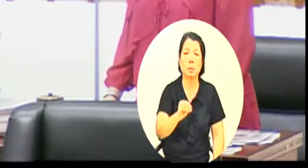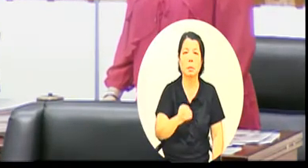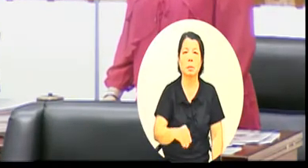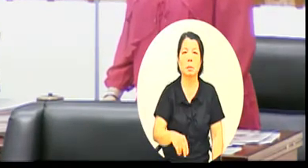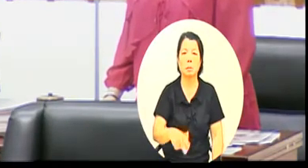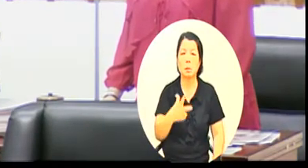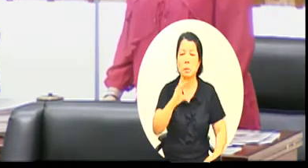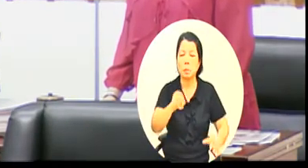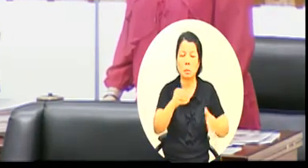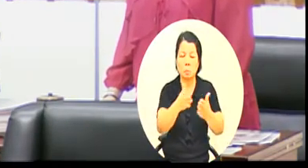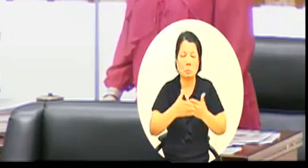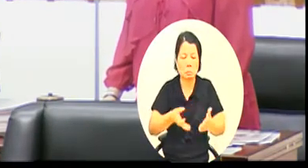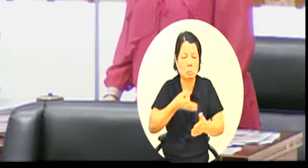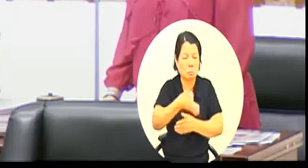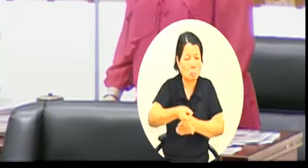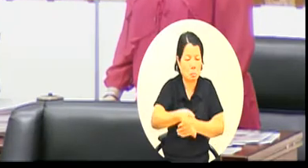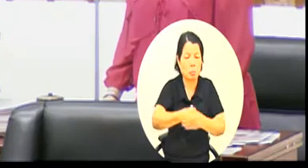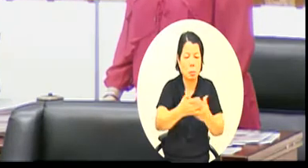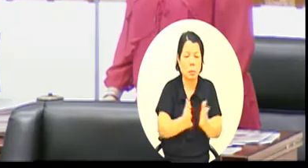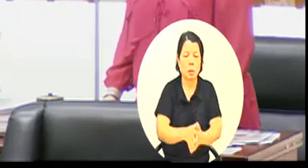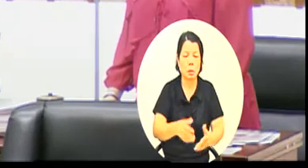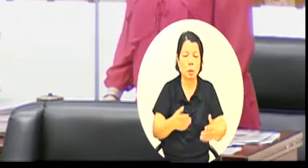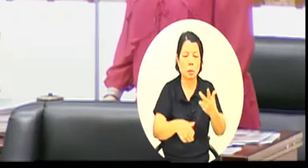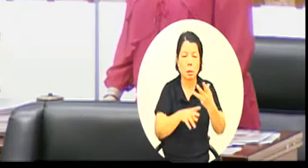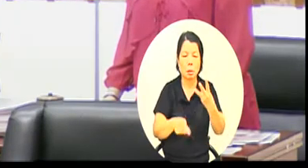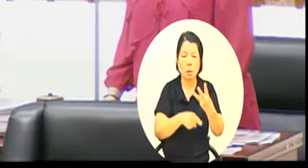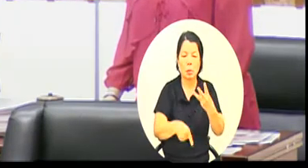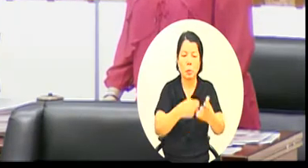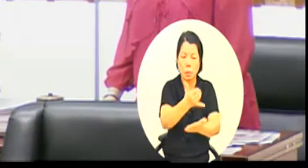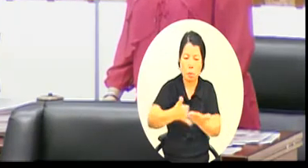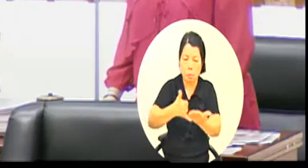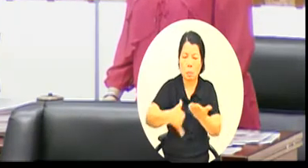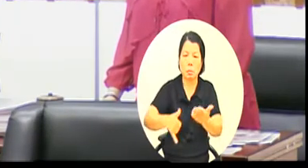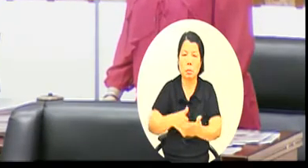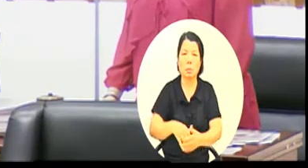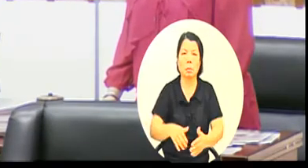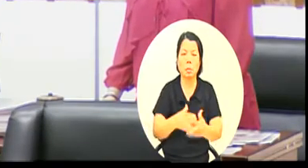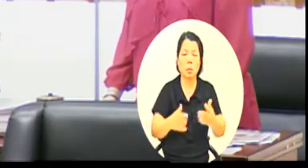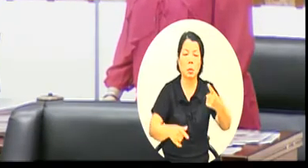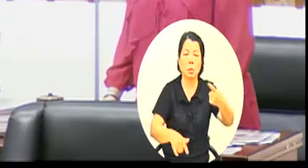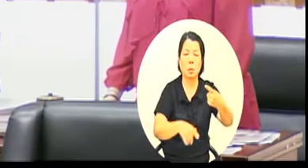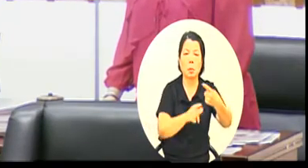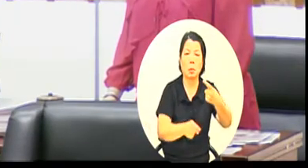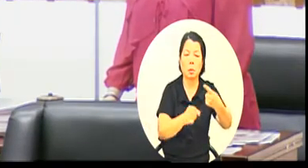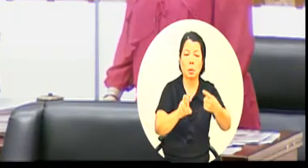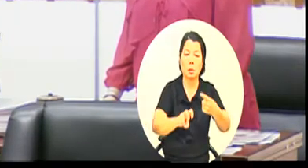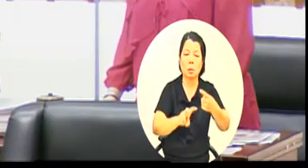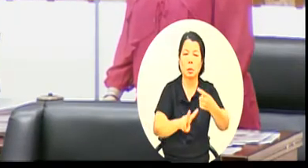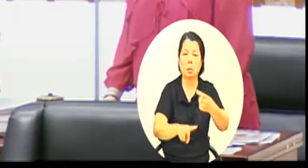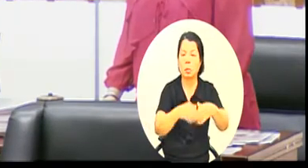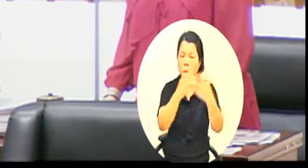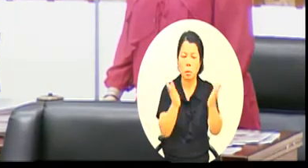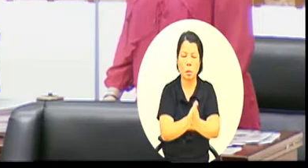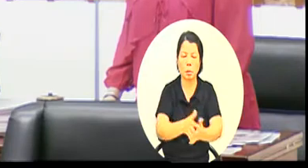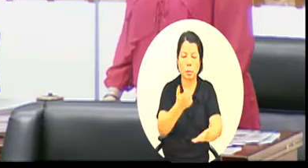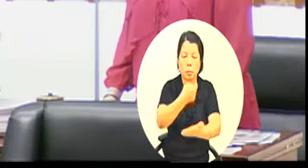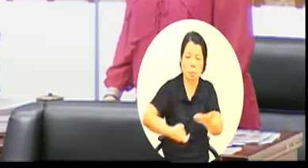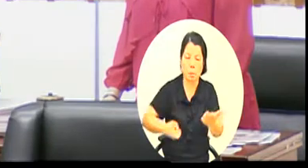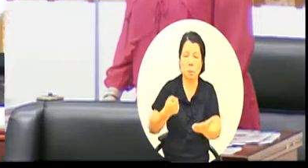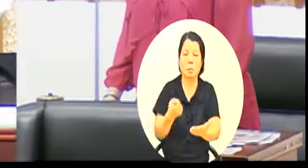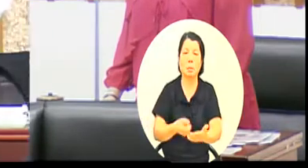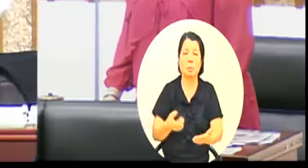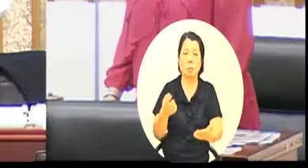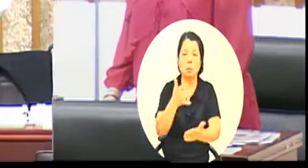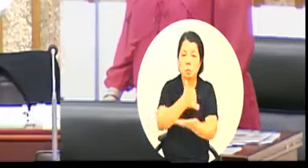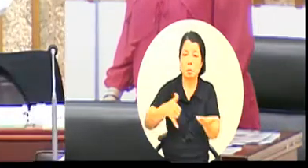年3月21号决定退场。那公告时间是 6月22号全部退场。那当然退场之后，